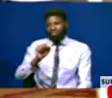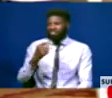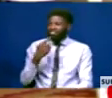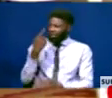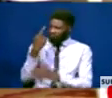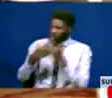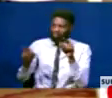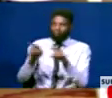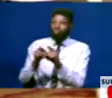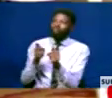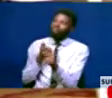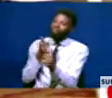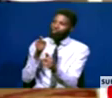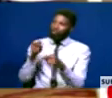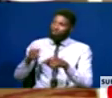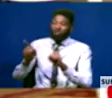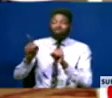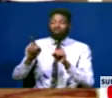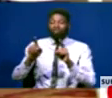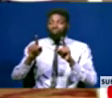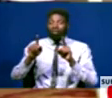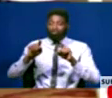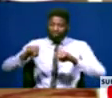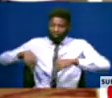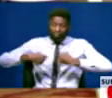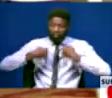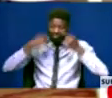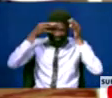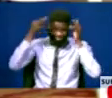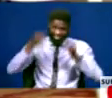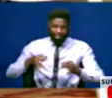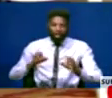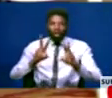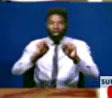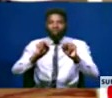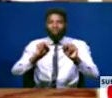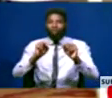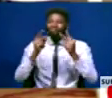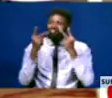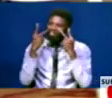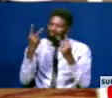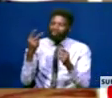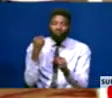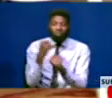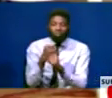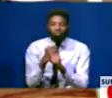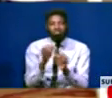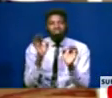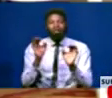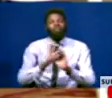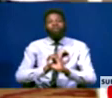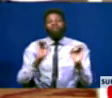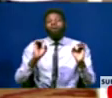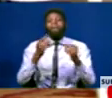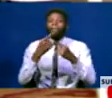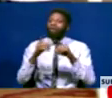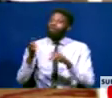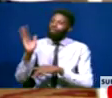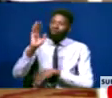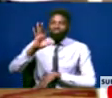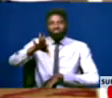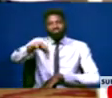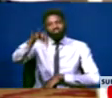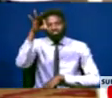si kujipatia kazi walijipatia, hawakuona kazi mzuri, lakini Mungu aliwachagua mwenyewe,